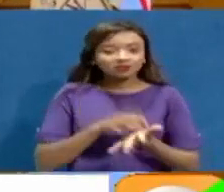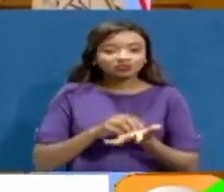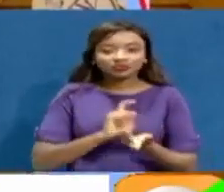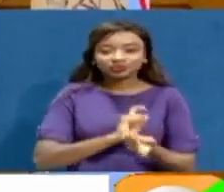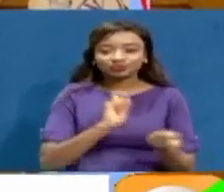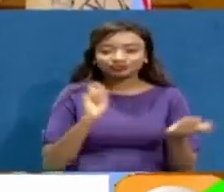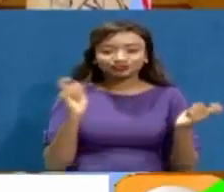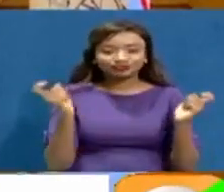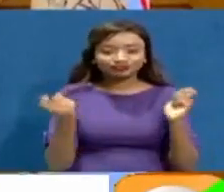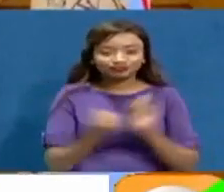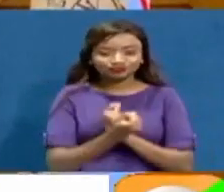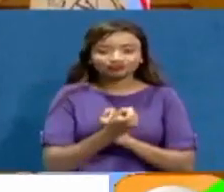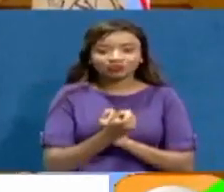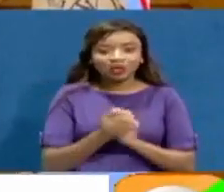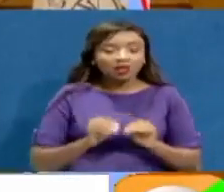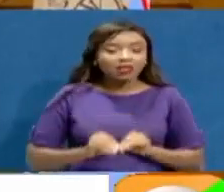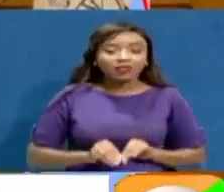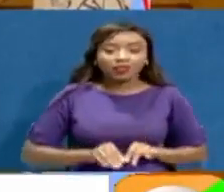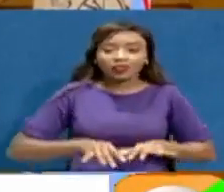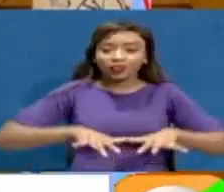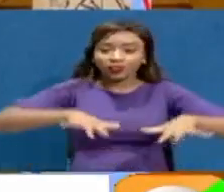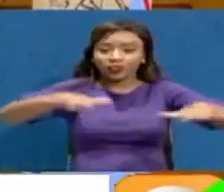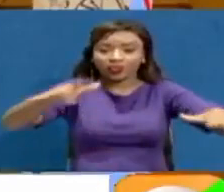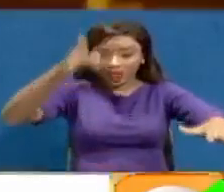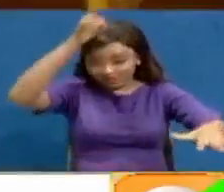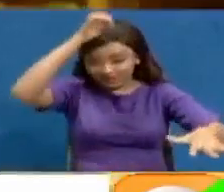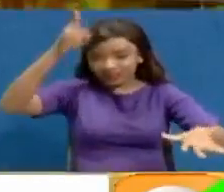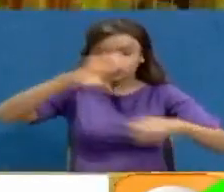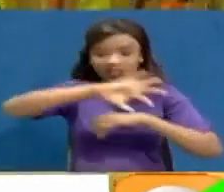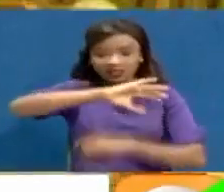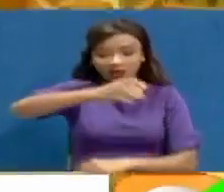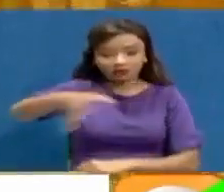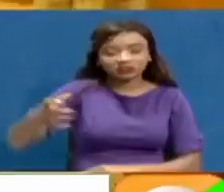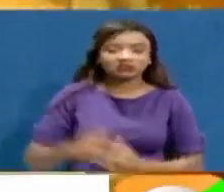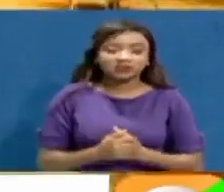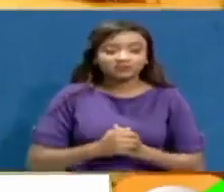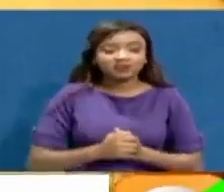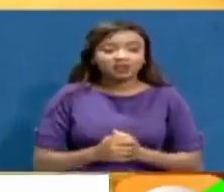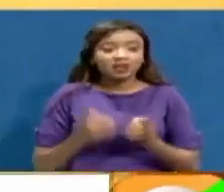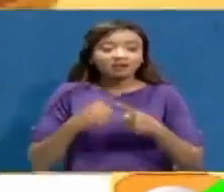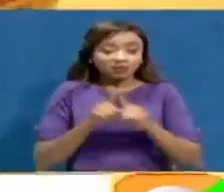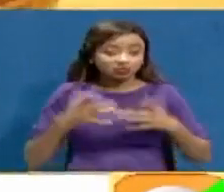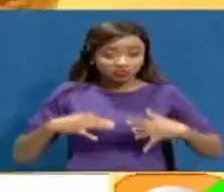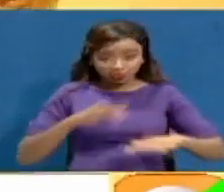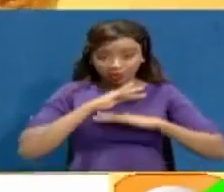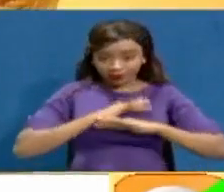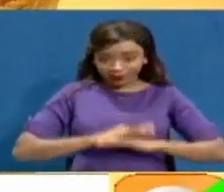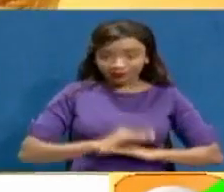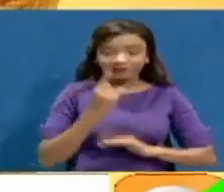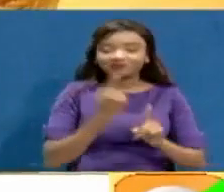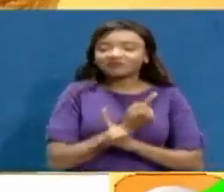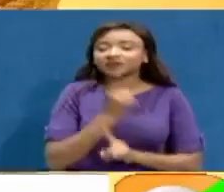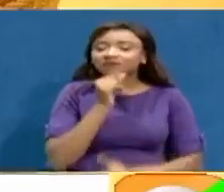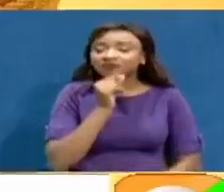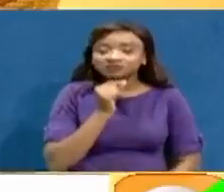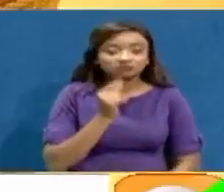the counties and to our rural areas. Ni afueni kiasi kwa wamiliki wa mikahawa baada ya